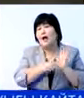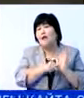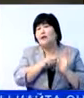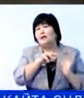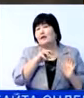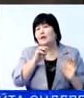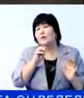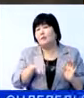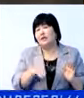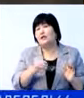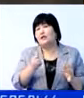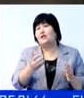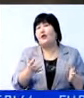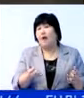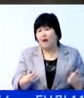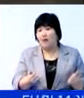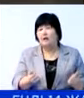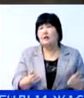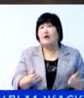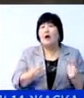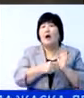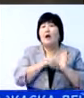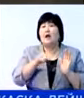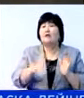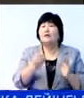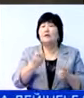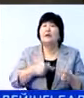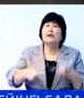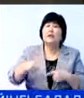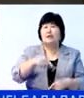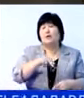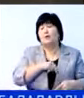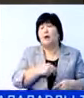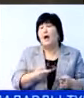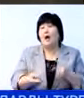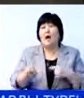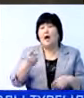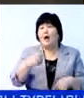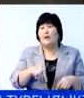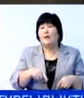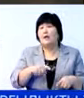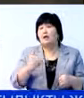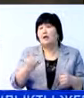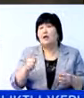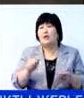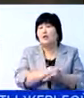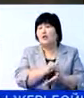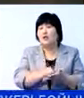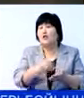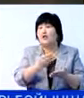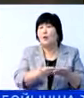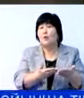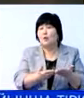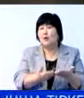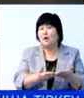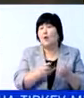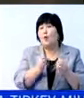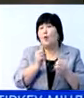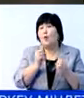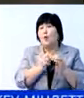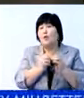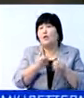6-ақ мың теңге алты мың теңге алады кезекке істеп жатыр. Ал бірақ салықта ондай емес, декларацияда ол деген он есе